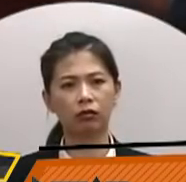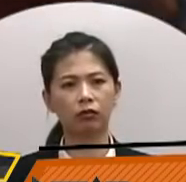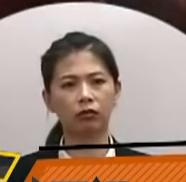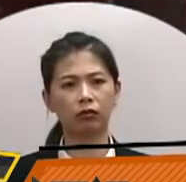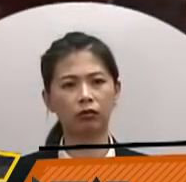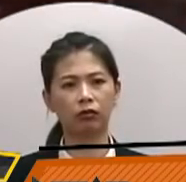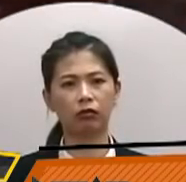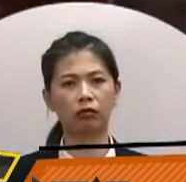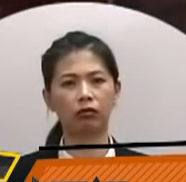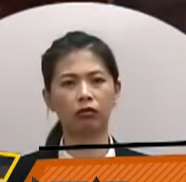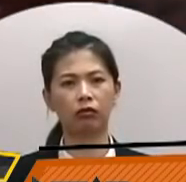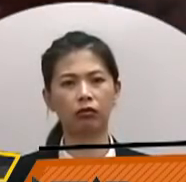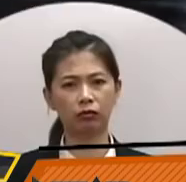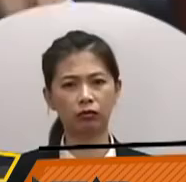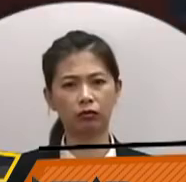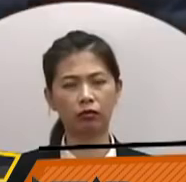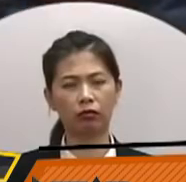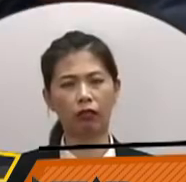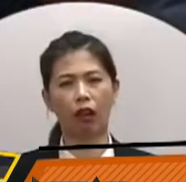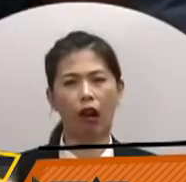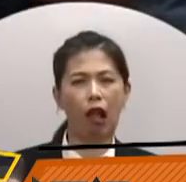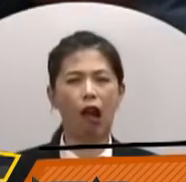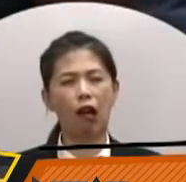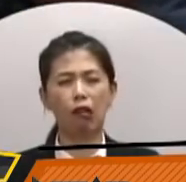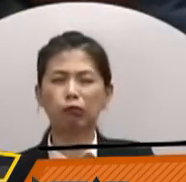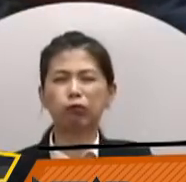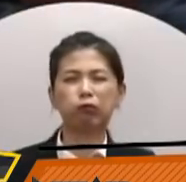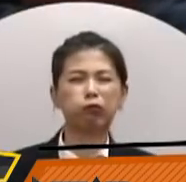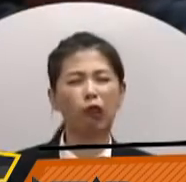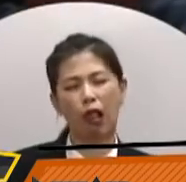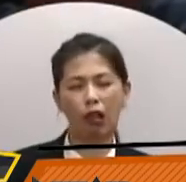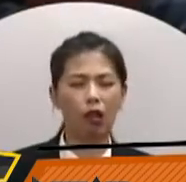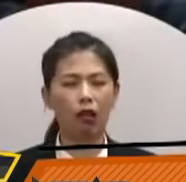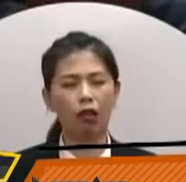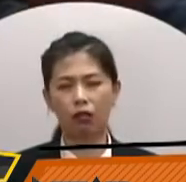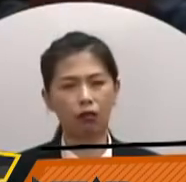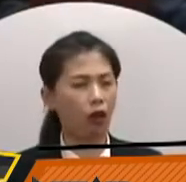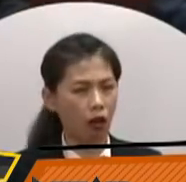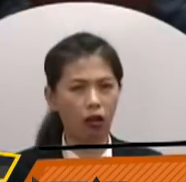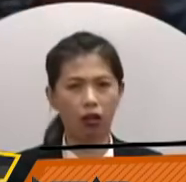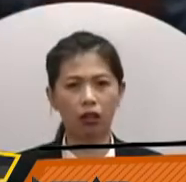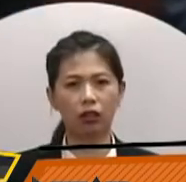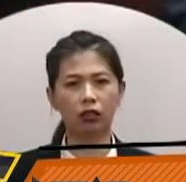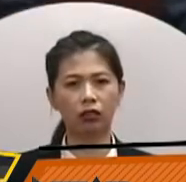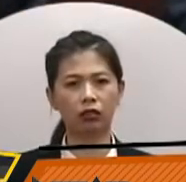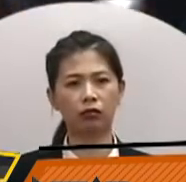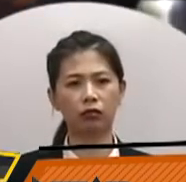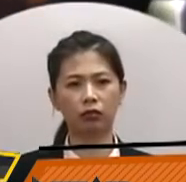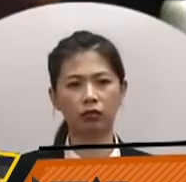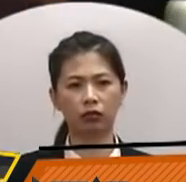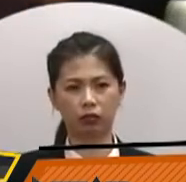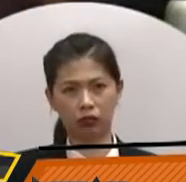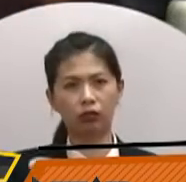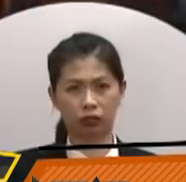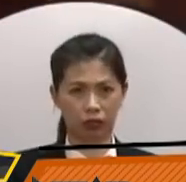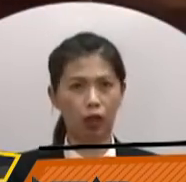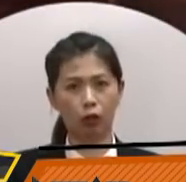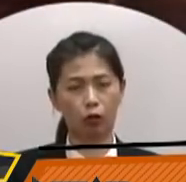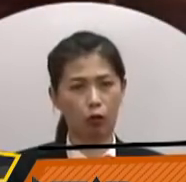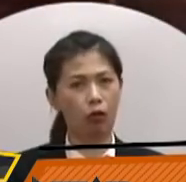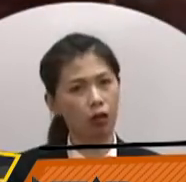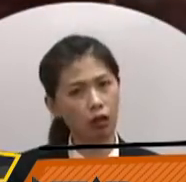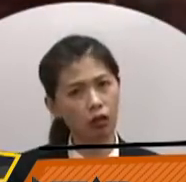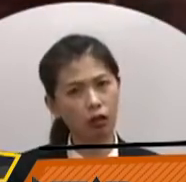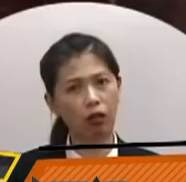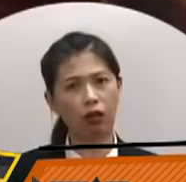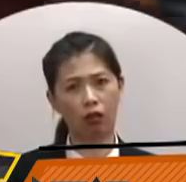风。 我们现在讲的就是军事， 这个 我们 讲敌人志气，简直 什么叫讲敌人志气？我是保护台湾， 你拿台湾 跟我保卫。